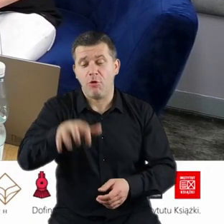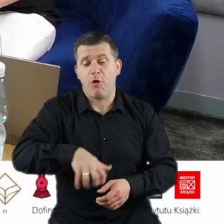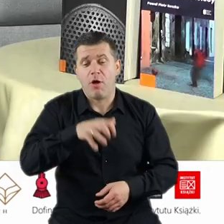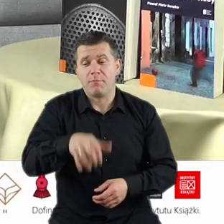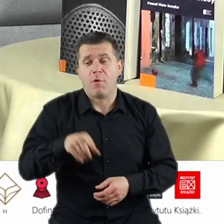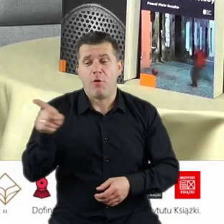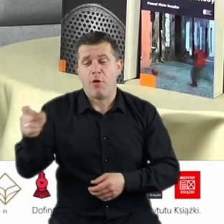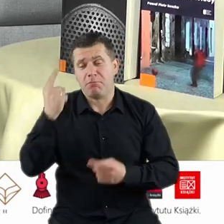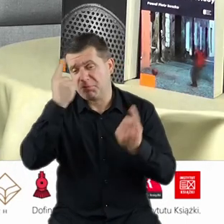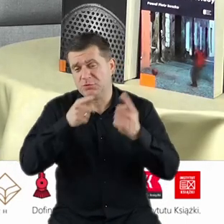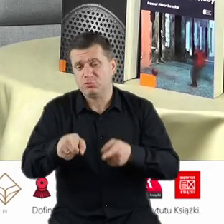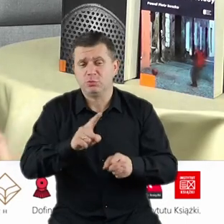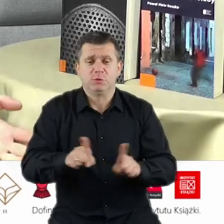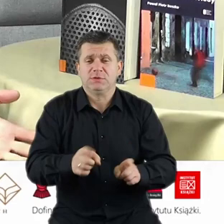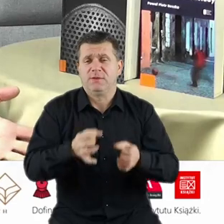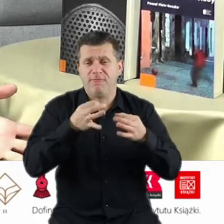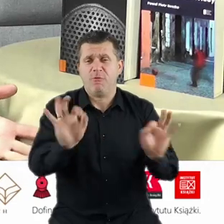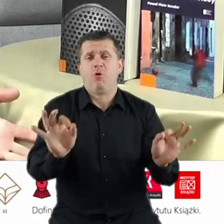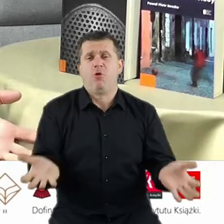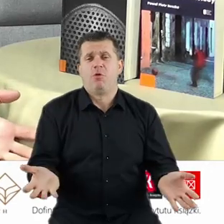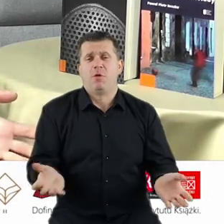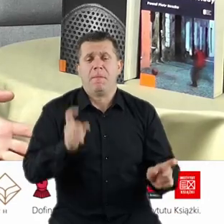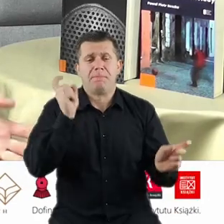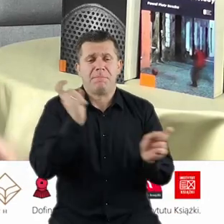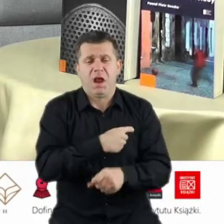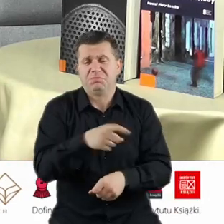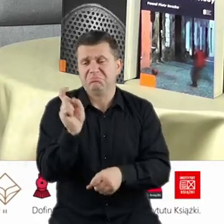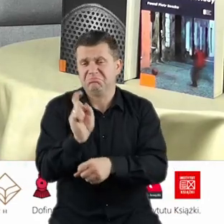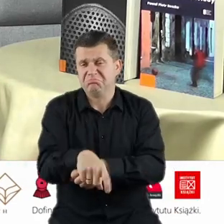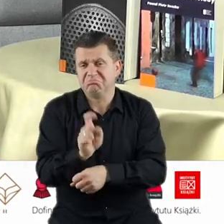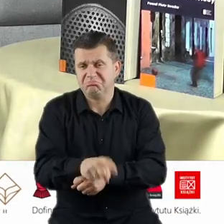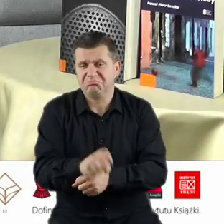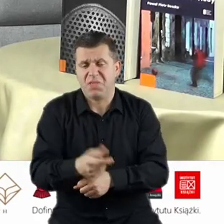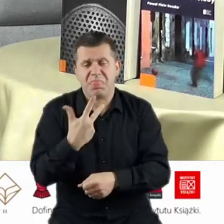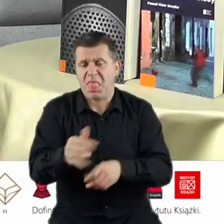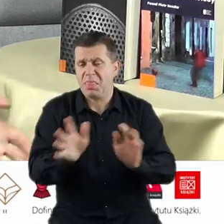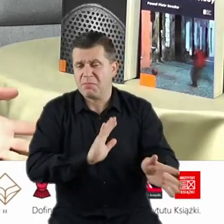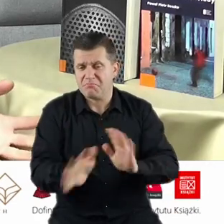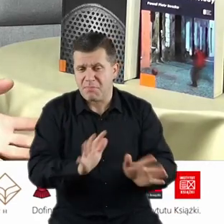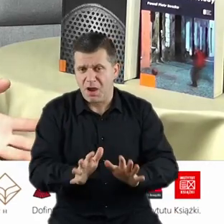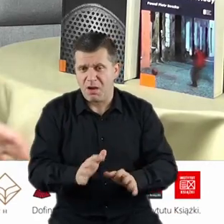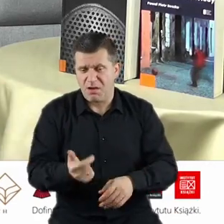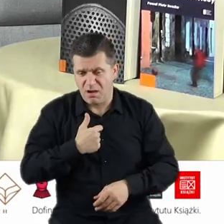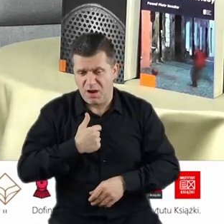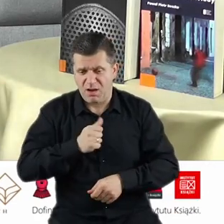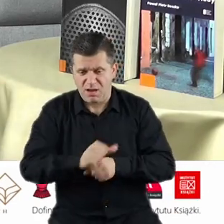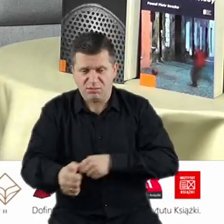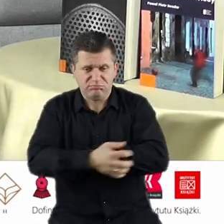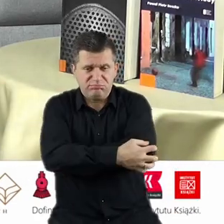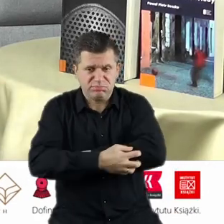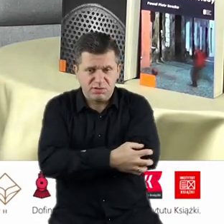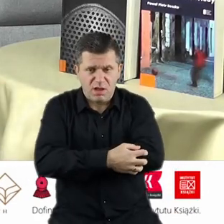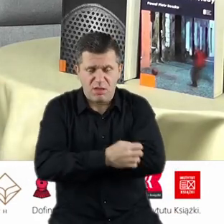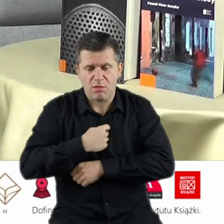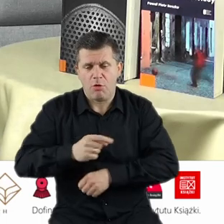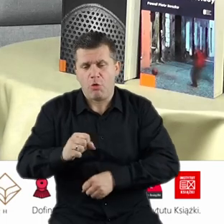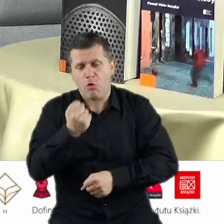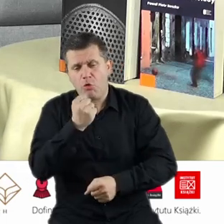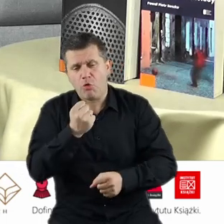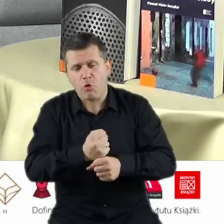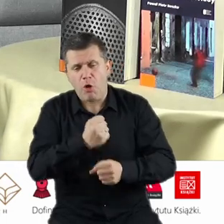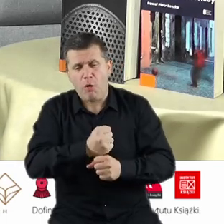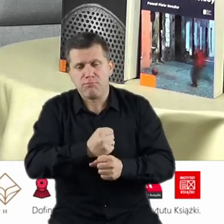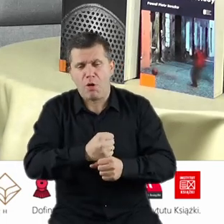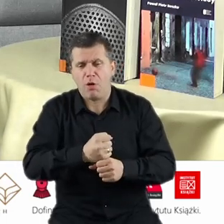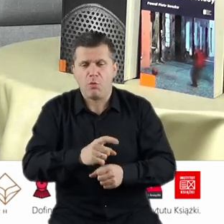kopacze uważali, że są całkowicie, że wolno, no po prostu wolno. Skoro państwo nie dba o to, to w czym problem, że ja, biedny chłop